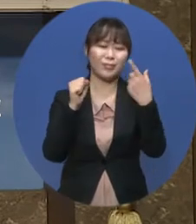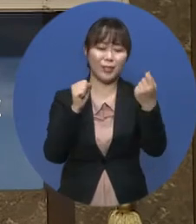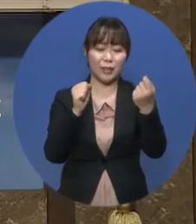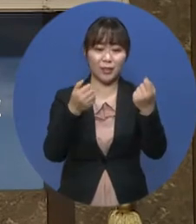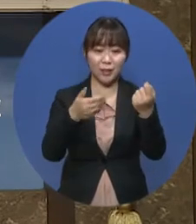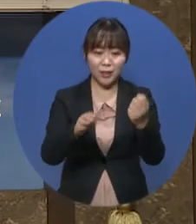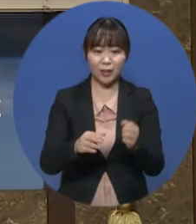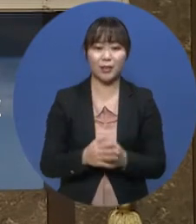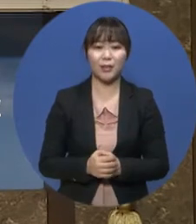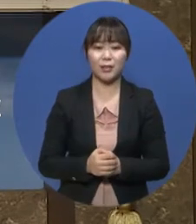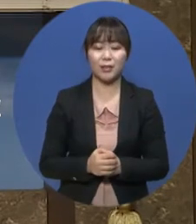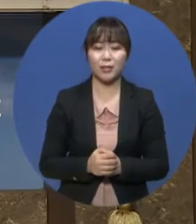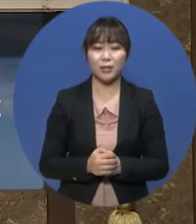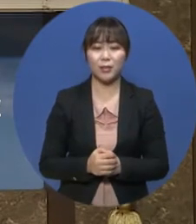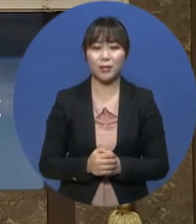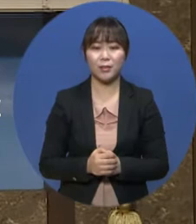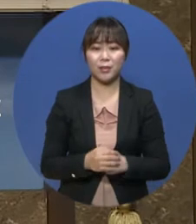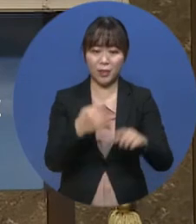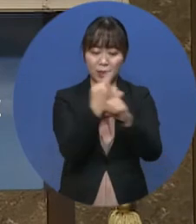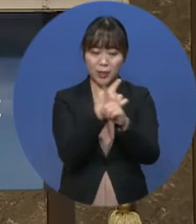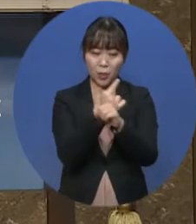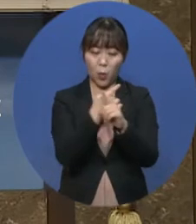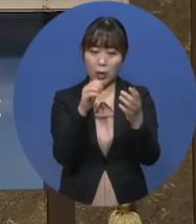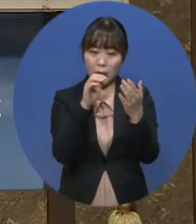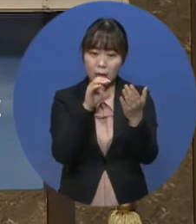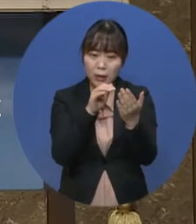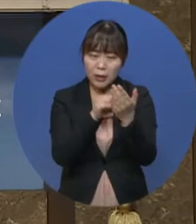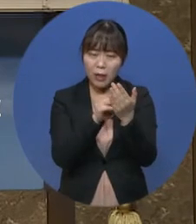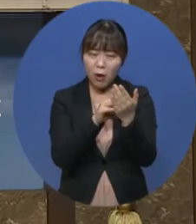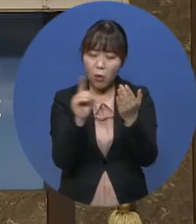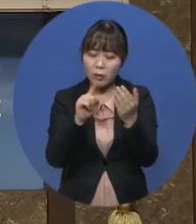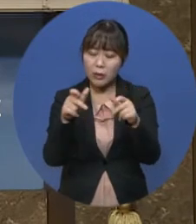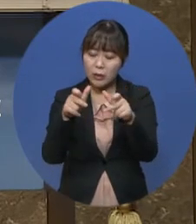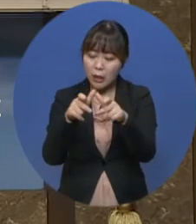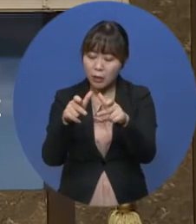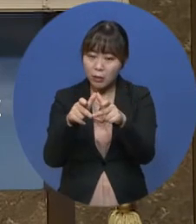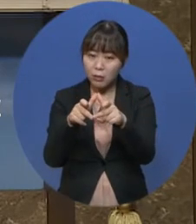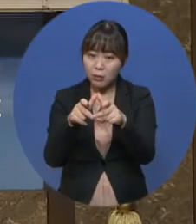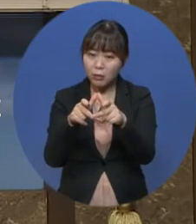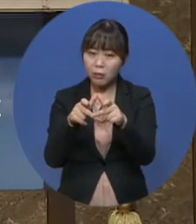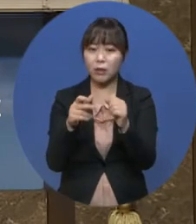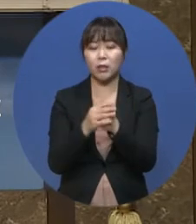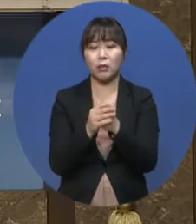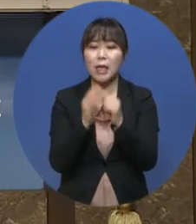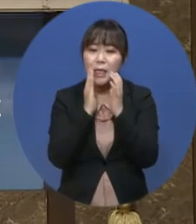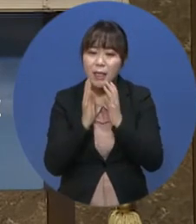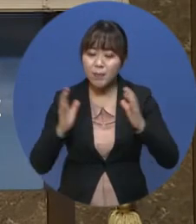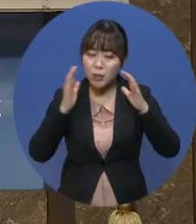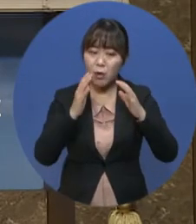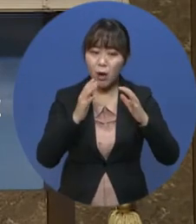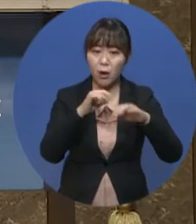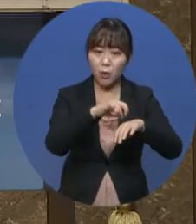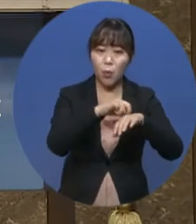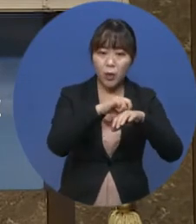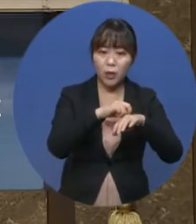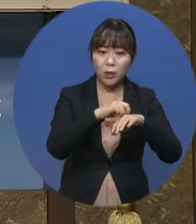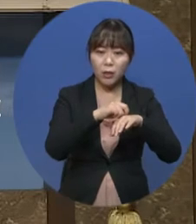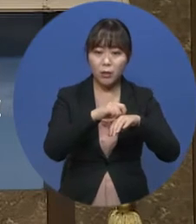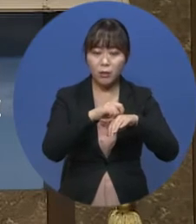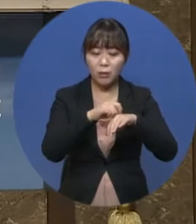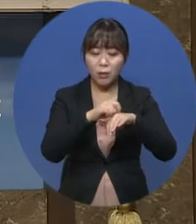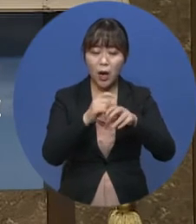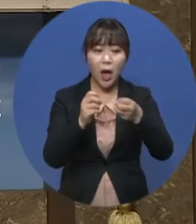2 그 치료를 끝난 온 장애인 분들이 내 김치와 고기를 먹었습니다